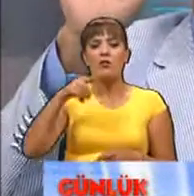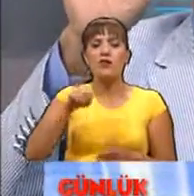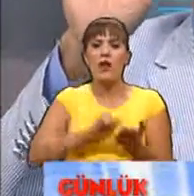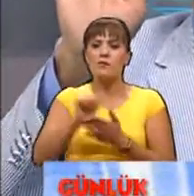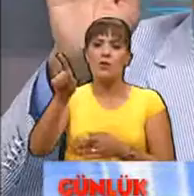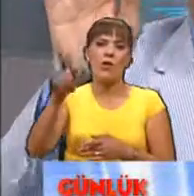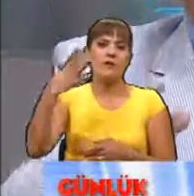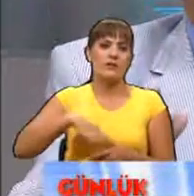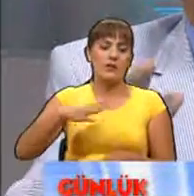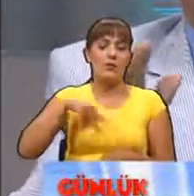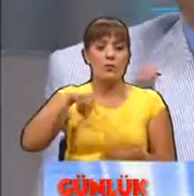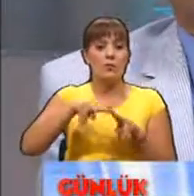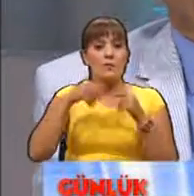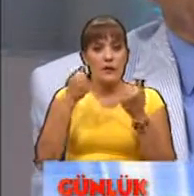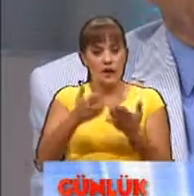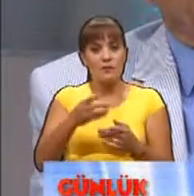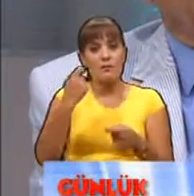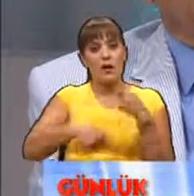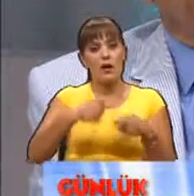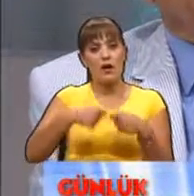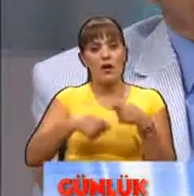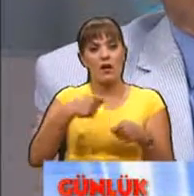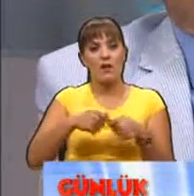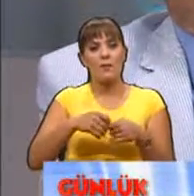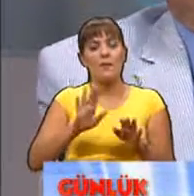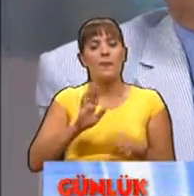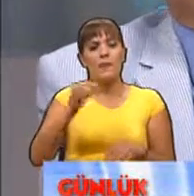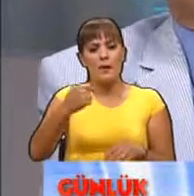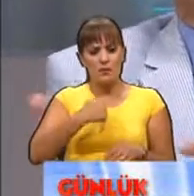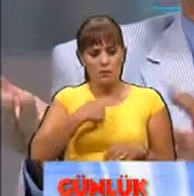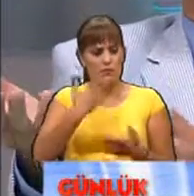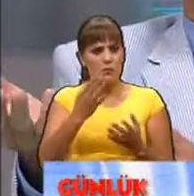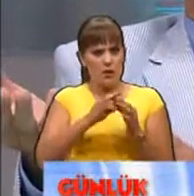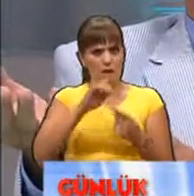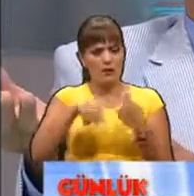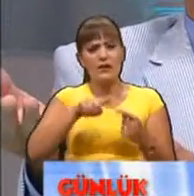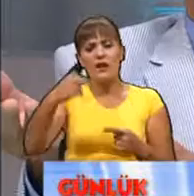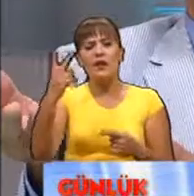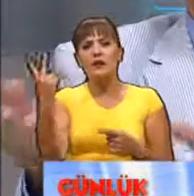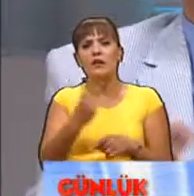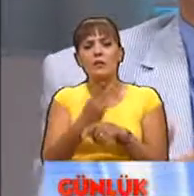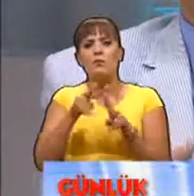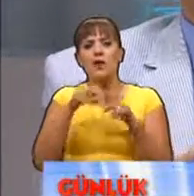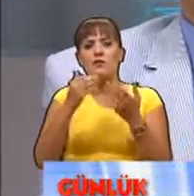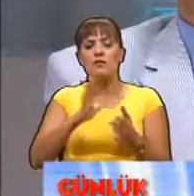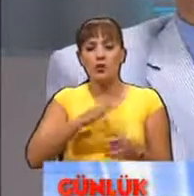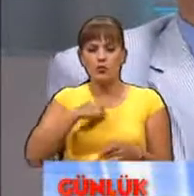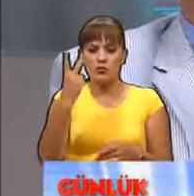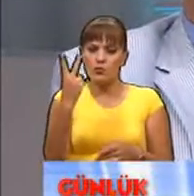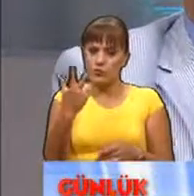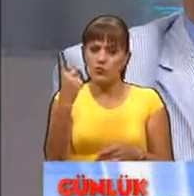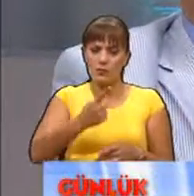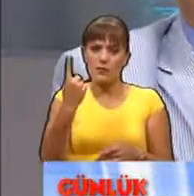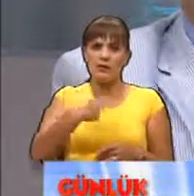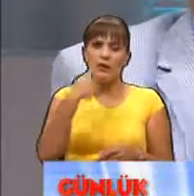ondan ister. Bu mirasçı bankaya, efendim belanı mı arıyorsun? Bak diğer geride 2 tane mirasçı var. Ben 3'te 1'ini